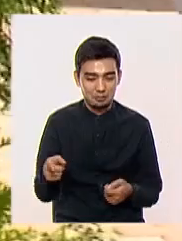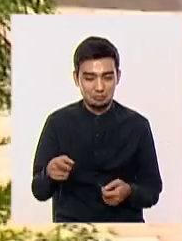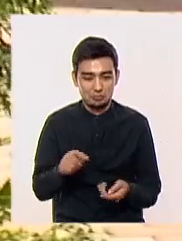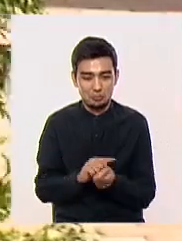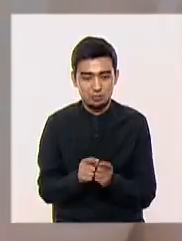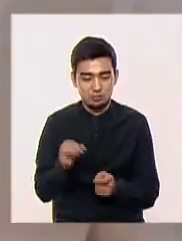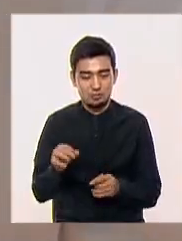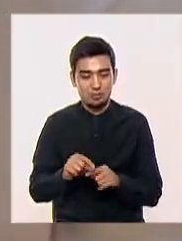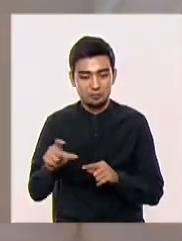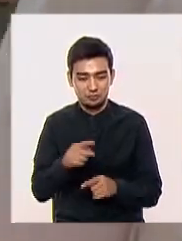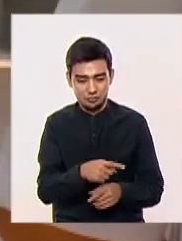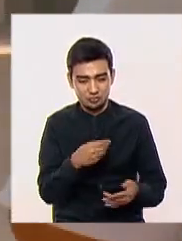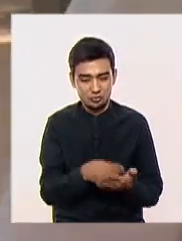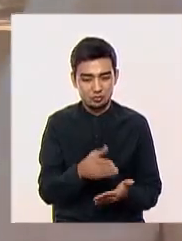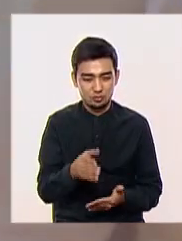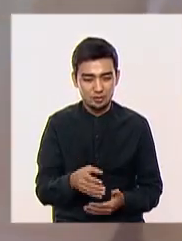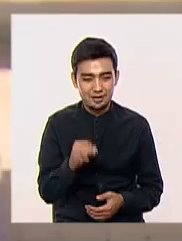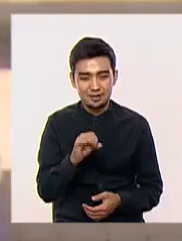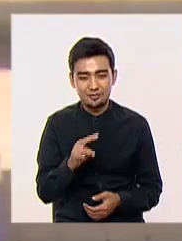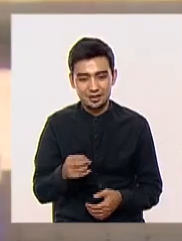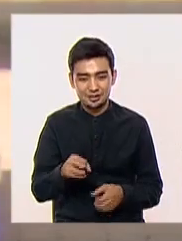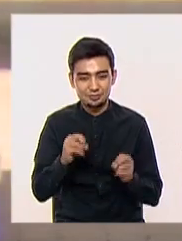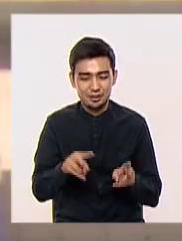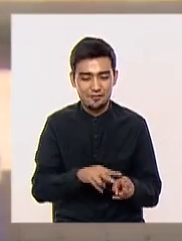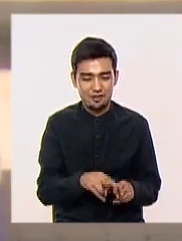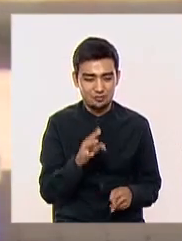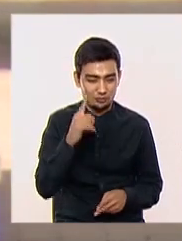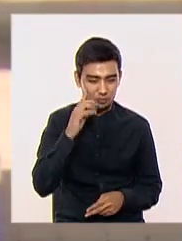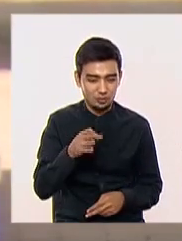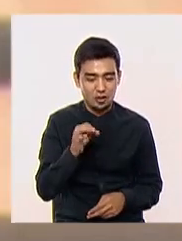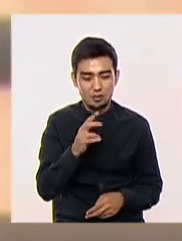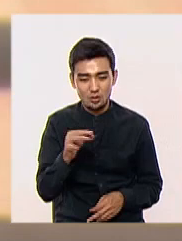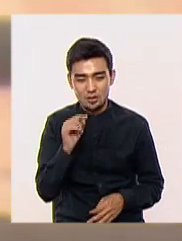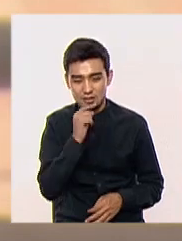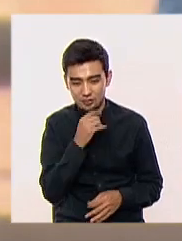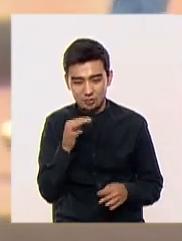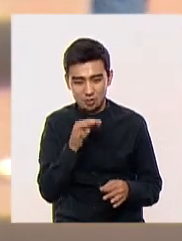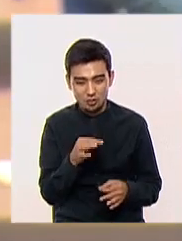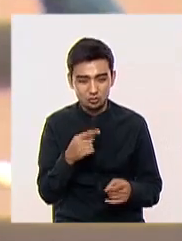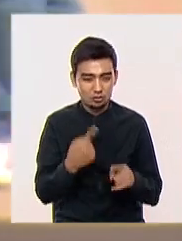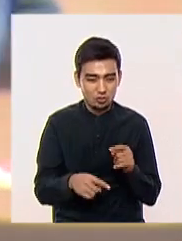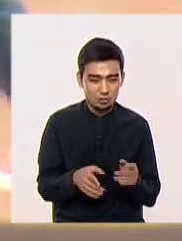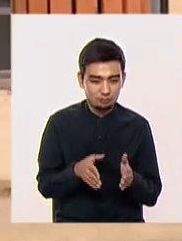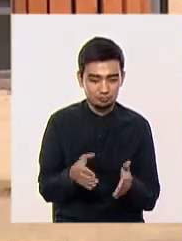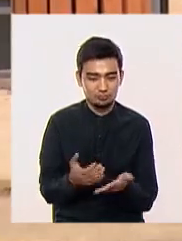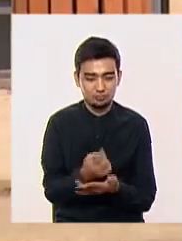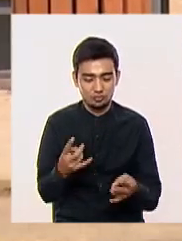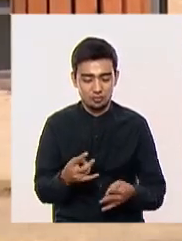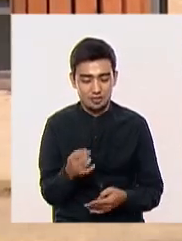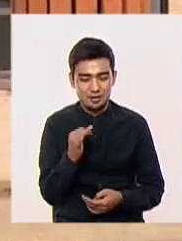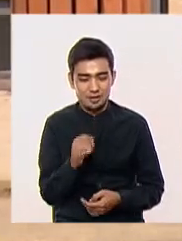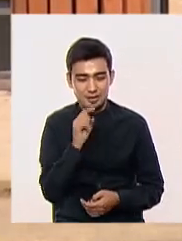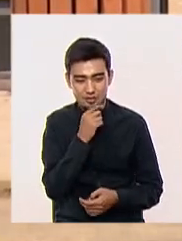базалық ставканың көтерілгені белгілі бір деңгейде инфляцияға әсер етеді дейді, бірақ құнсыздану да ауыздықтаудың басқа тәсілін тапқан дұрыс екен. Ол